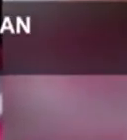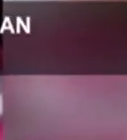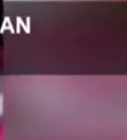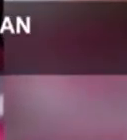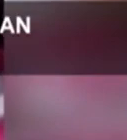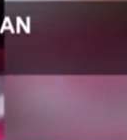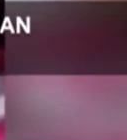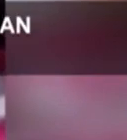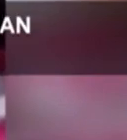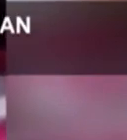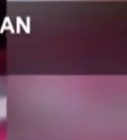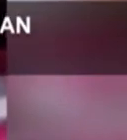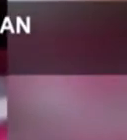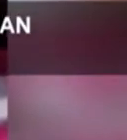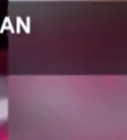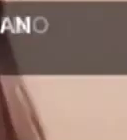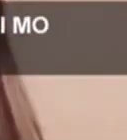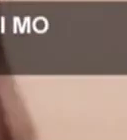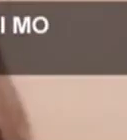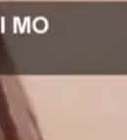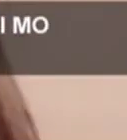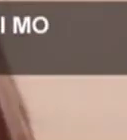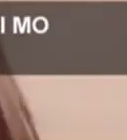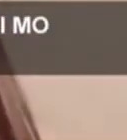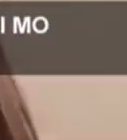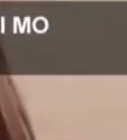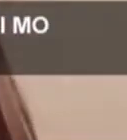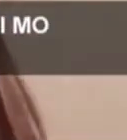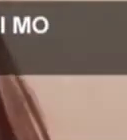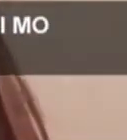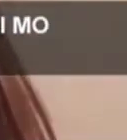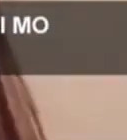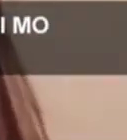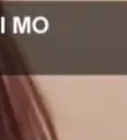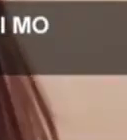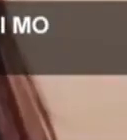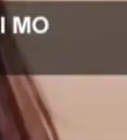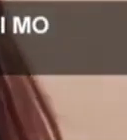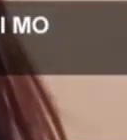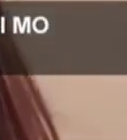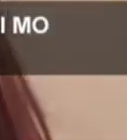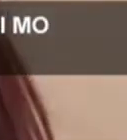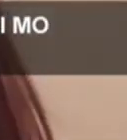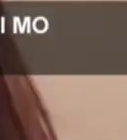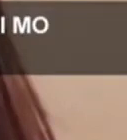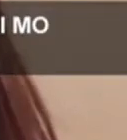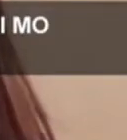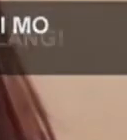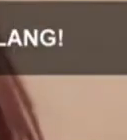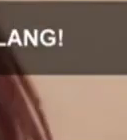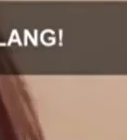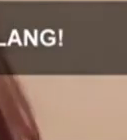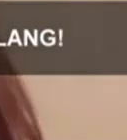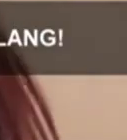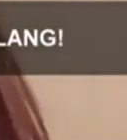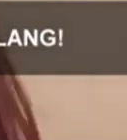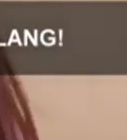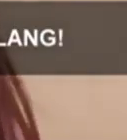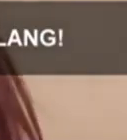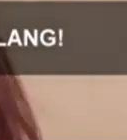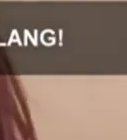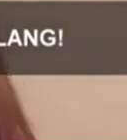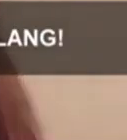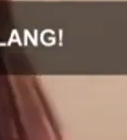kita. Di mo naman kailangan na pilitin mo ako kasi gusto mo na sumama ako sa'yo. So, hindi mo ako madadala sa mga papera-pera mo para magustuhan